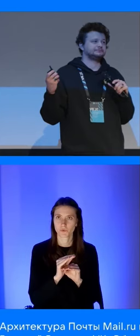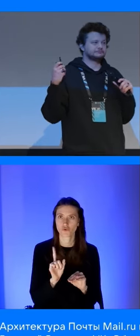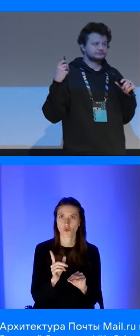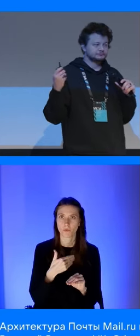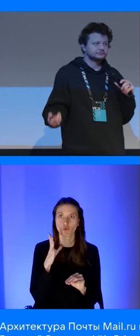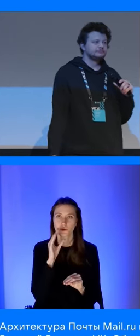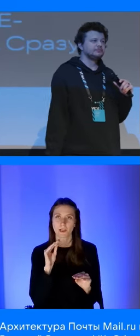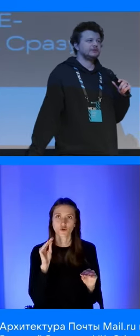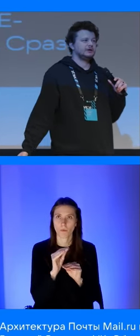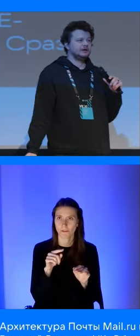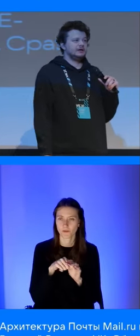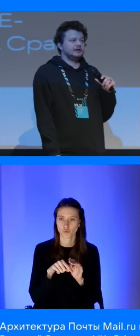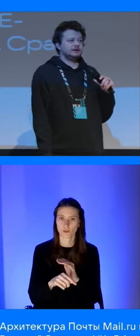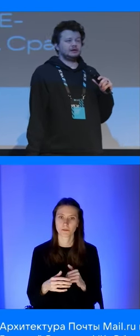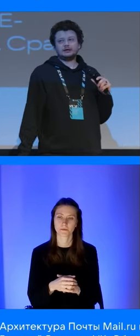сервиса.